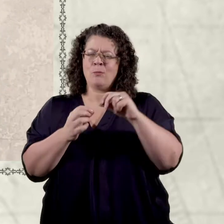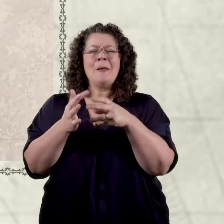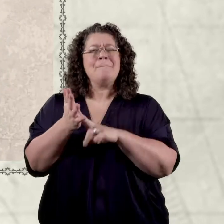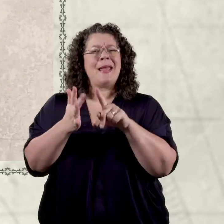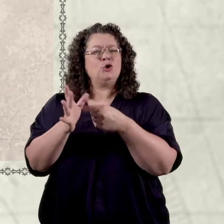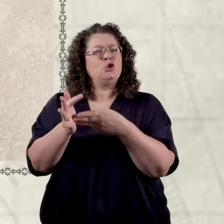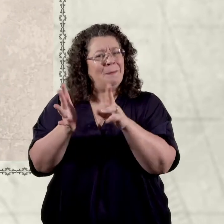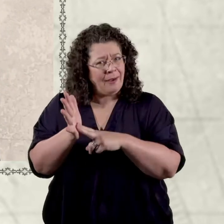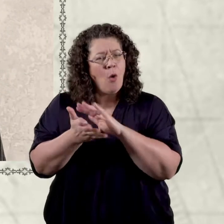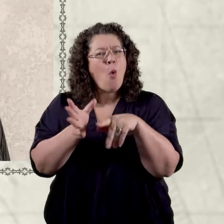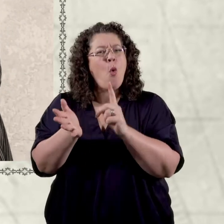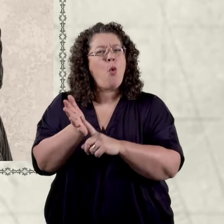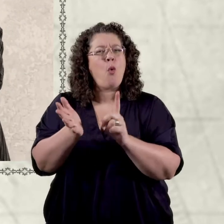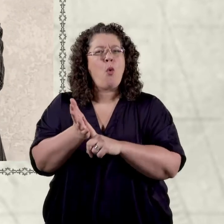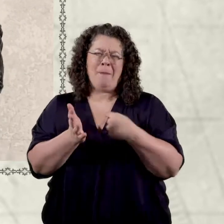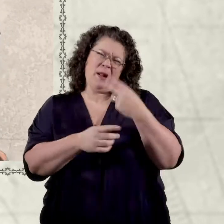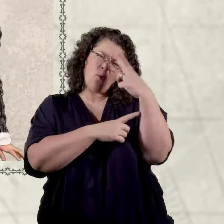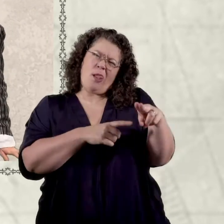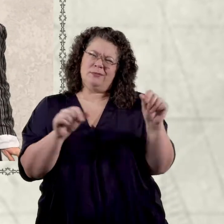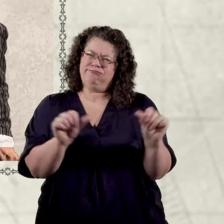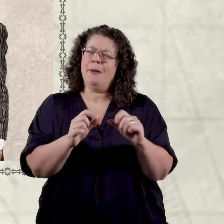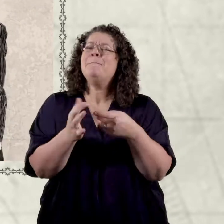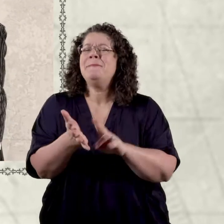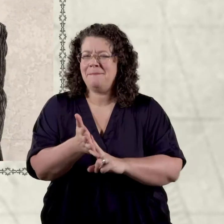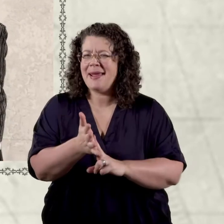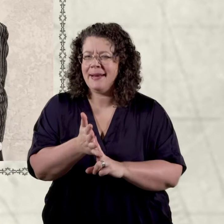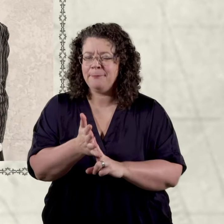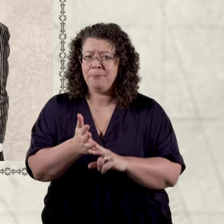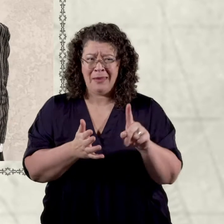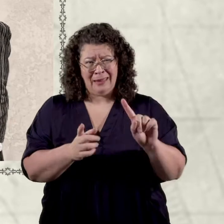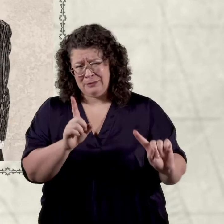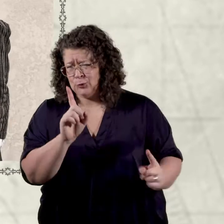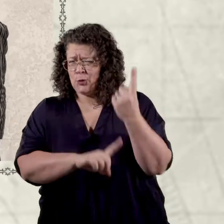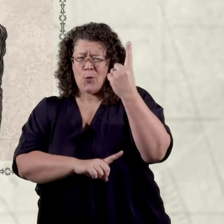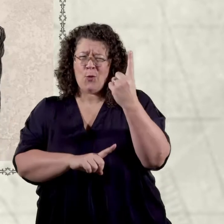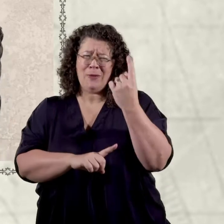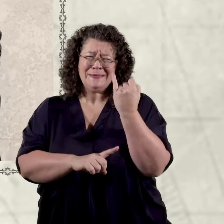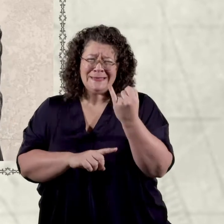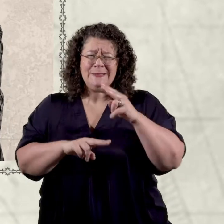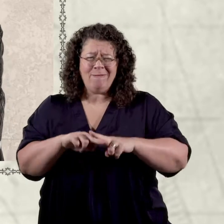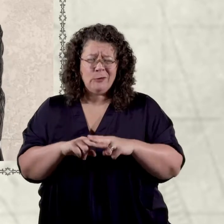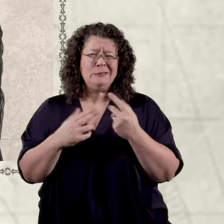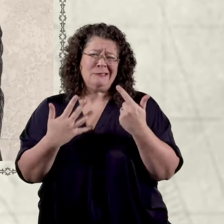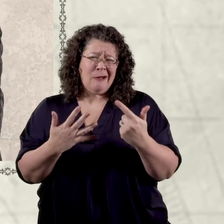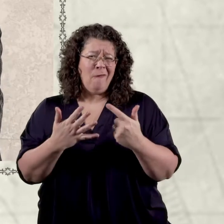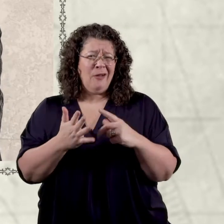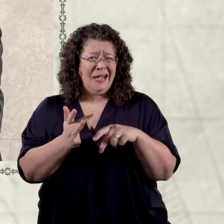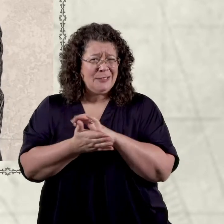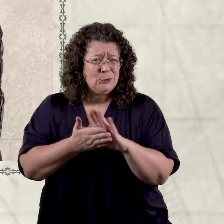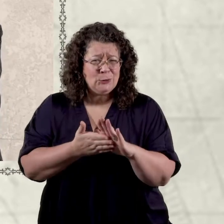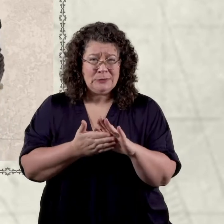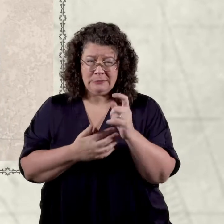ond Ben ro'n i'n ei alw. Roedd yn 6 troedfedd 7, bron dwbl y maint i. Dyn